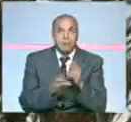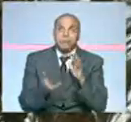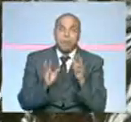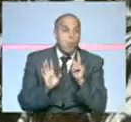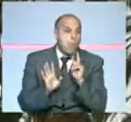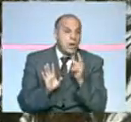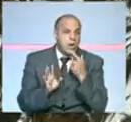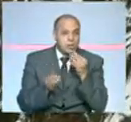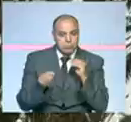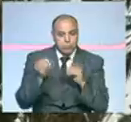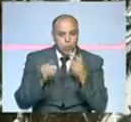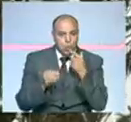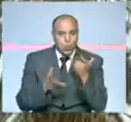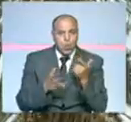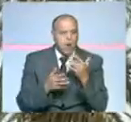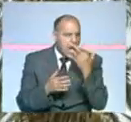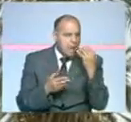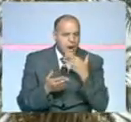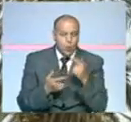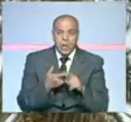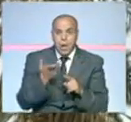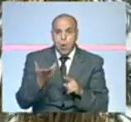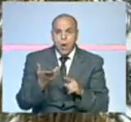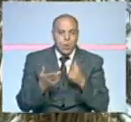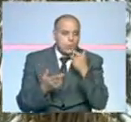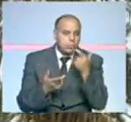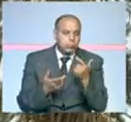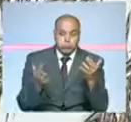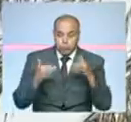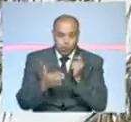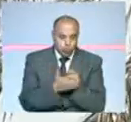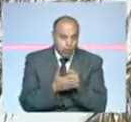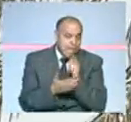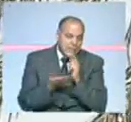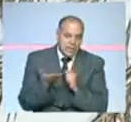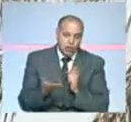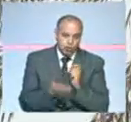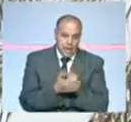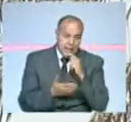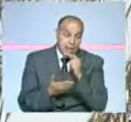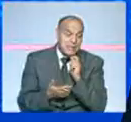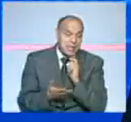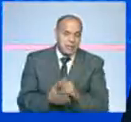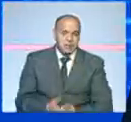وتزايد مرض عنكبوت الغبار و ركود تام وعدم اقبال المصدر على شراء السبع